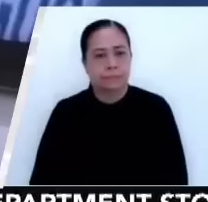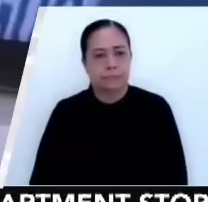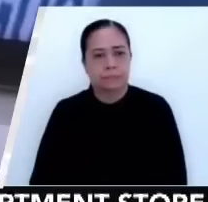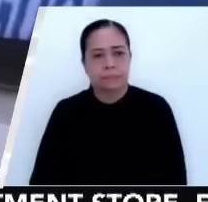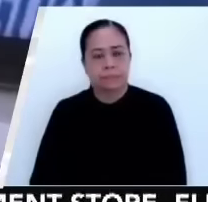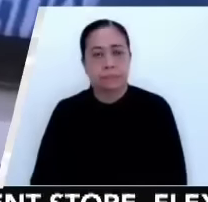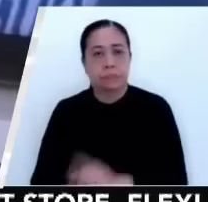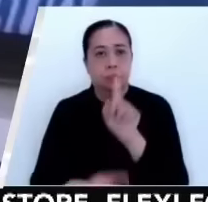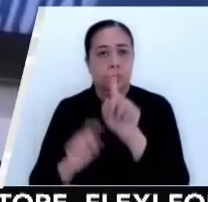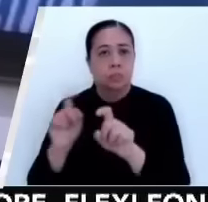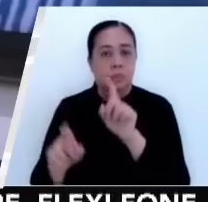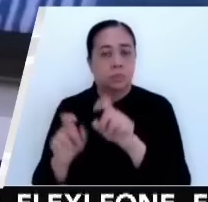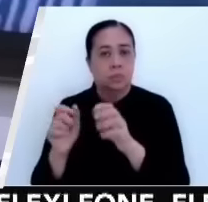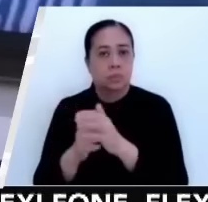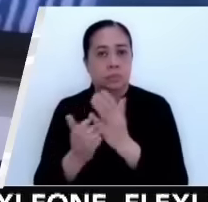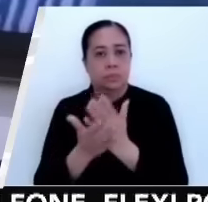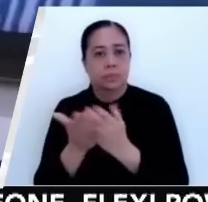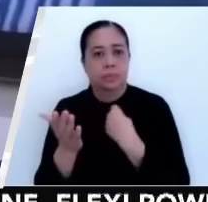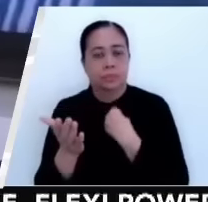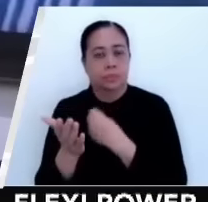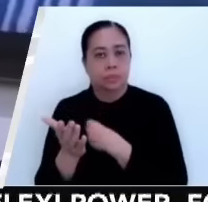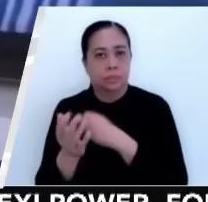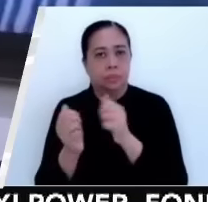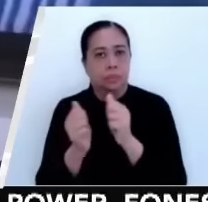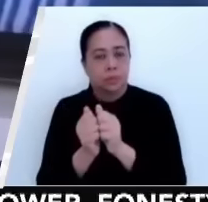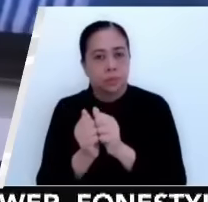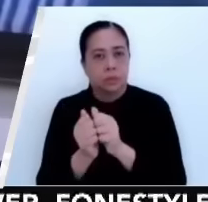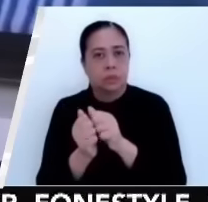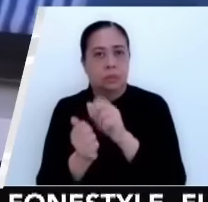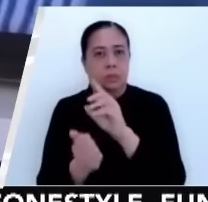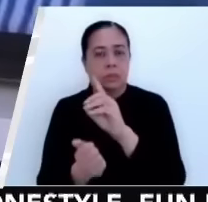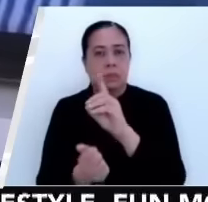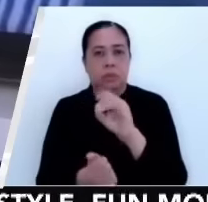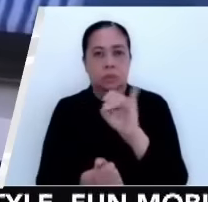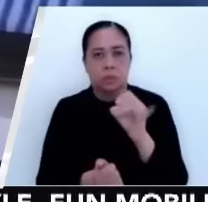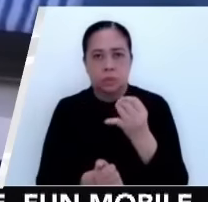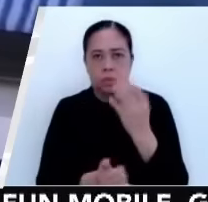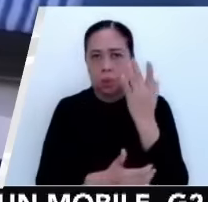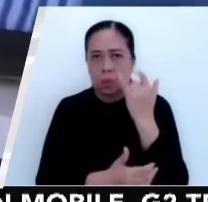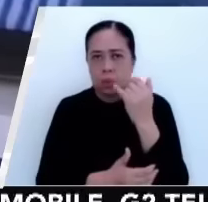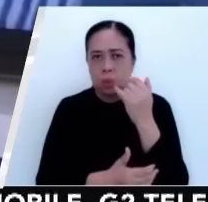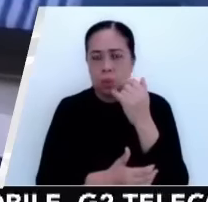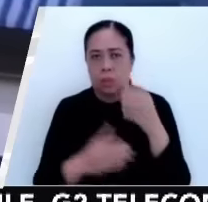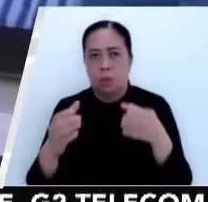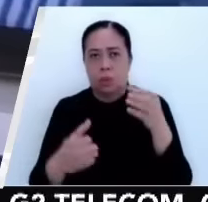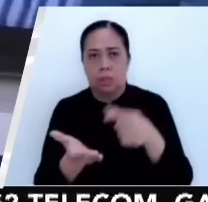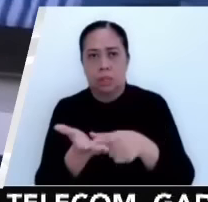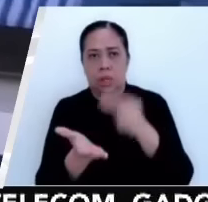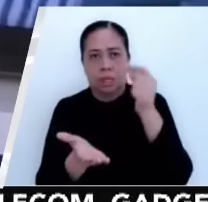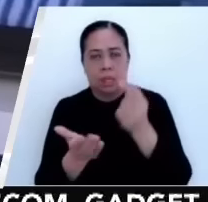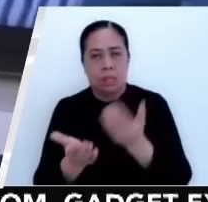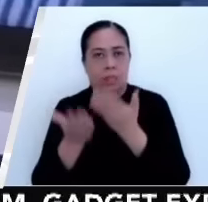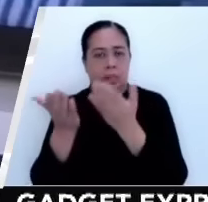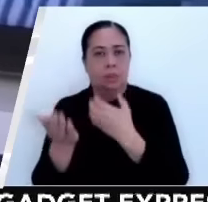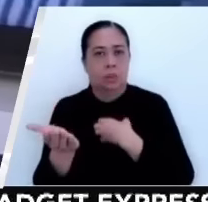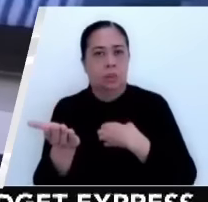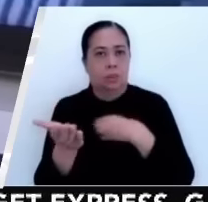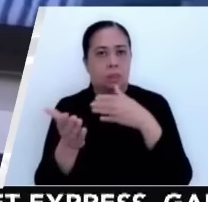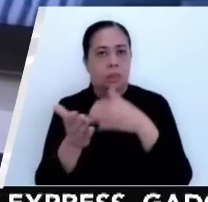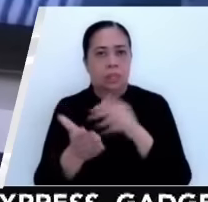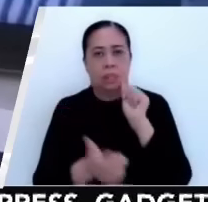Kine-question naman ng ilang senador at maging ng Justice Department kung bakit sa Korte sa Tarlac inihain ang reklamo laban kay Alice